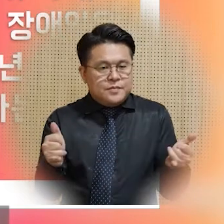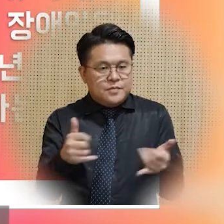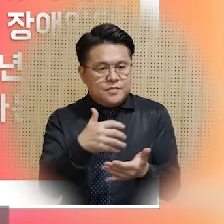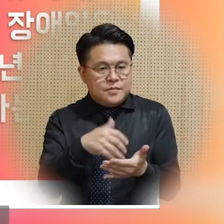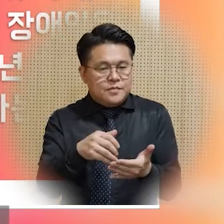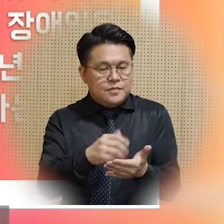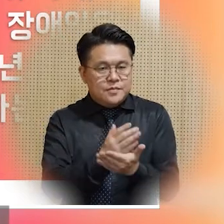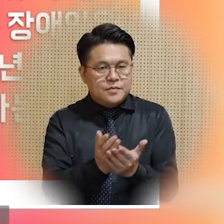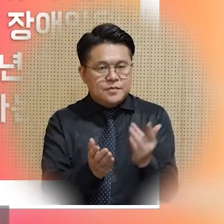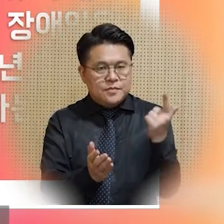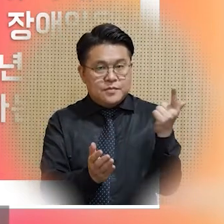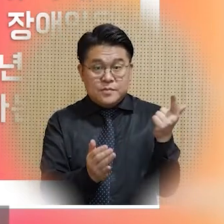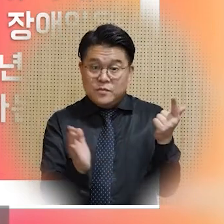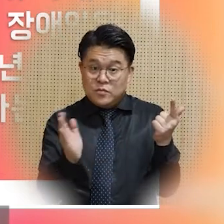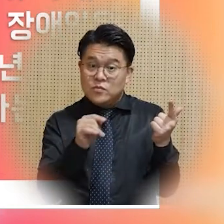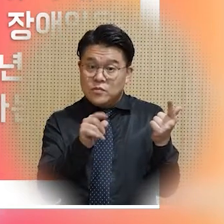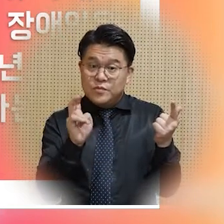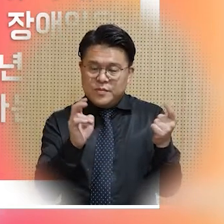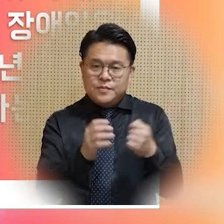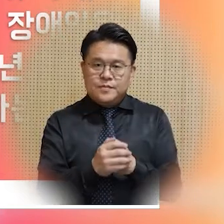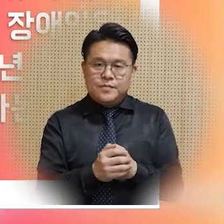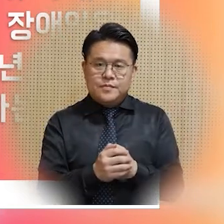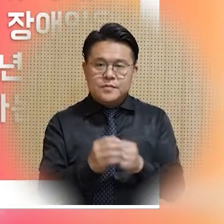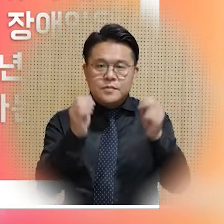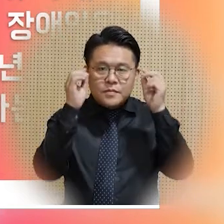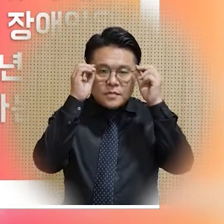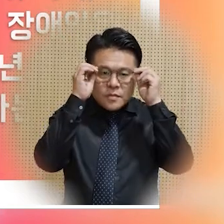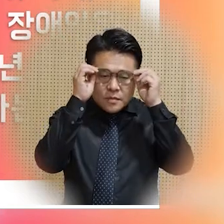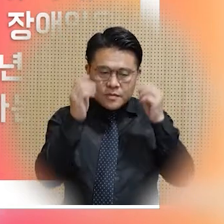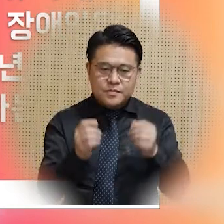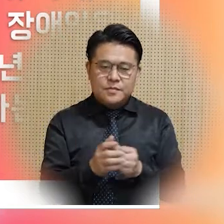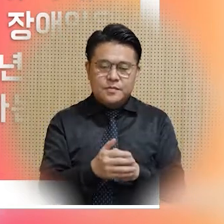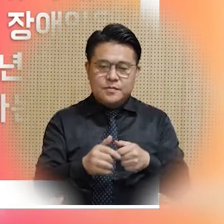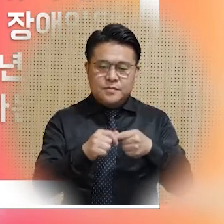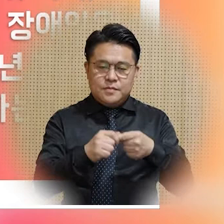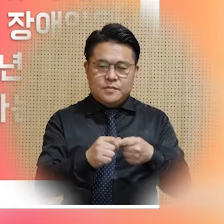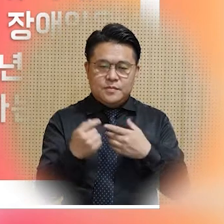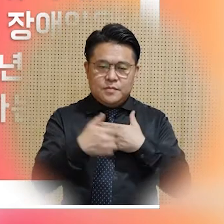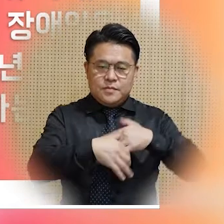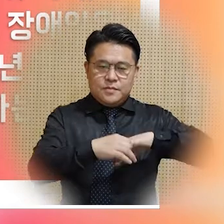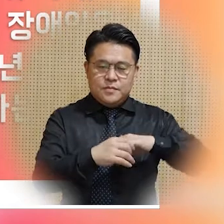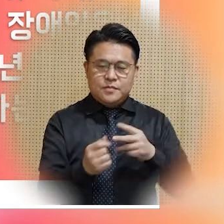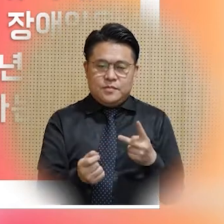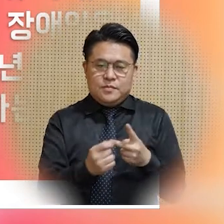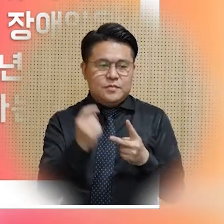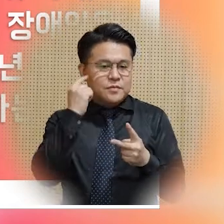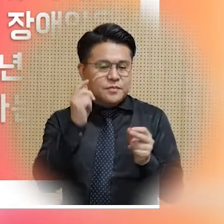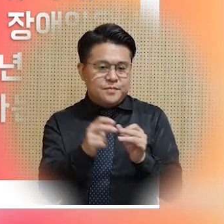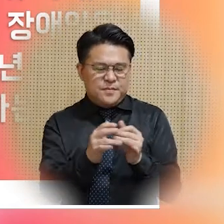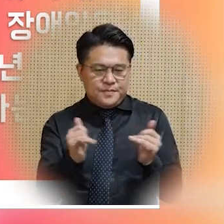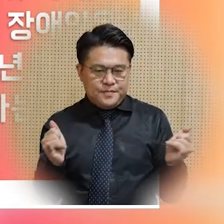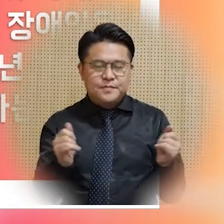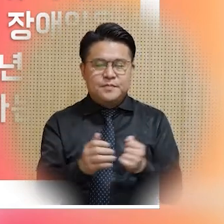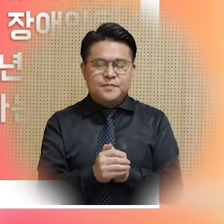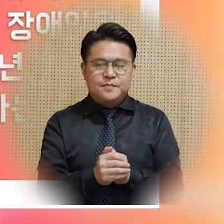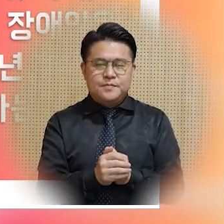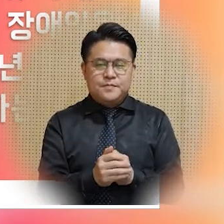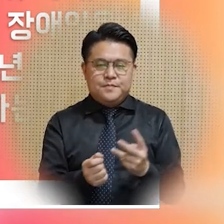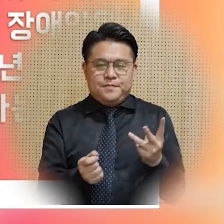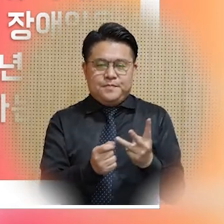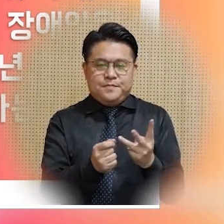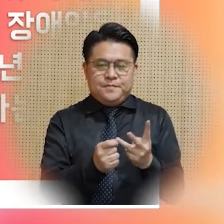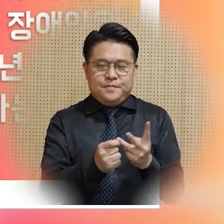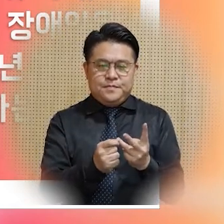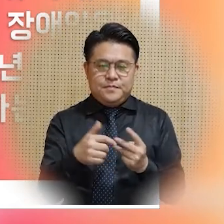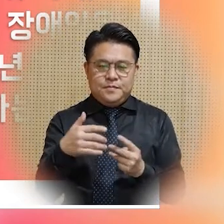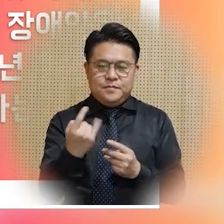6가지 정도로 압축할 수 있을 것 같습니다. 첫 번째는 지체장애인이고요. 그 다음에 두 번째는 청각장애인, 그 다음에 세